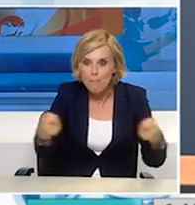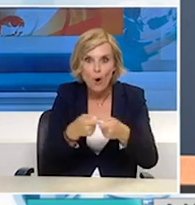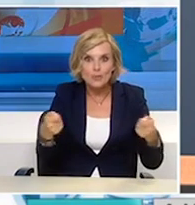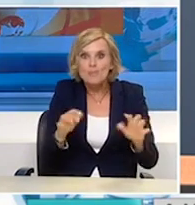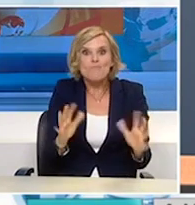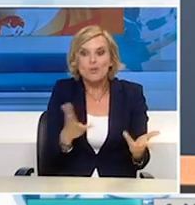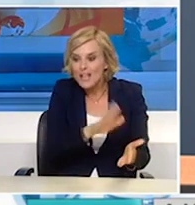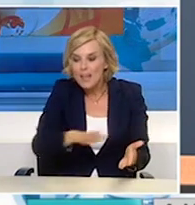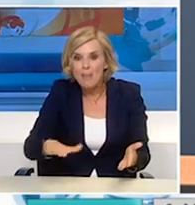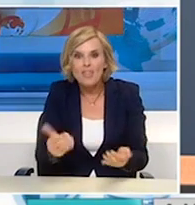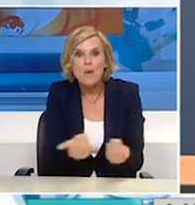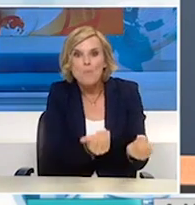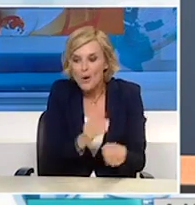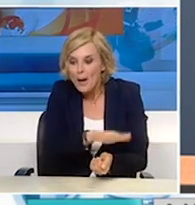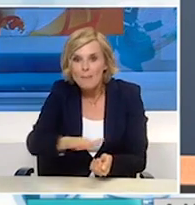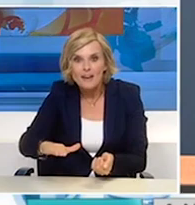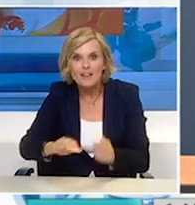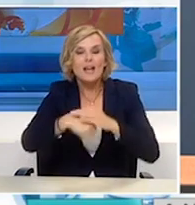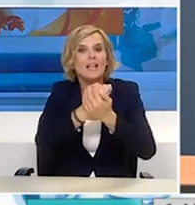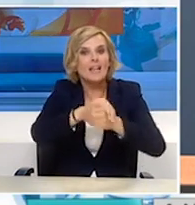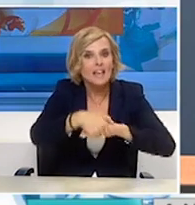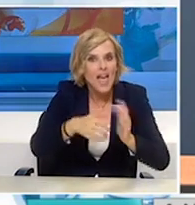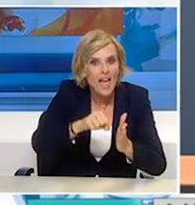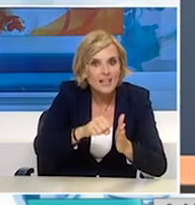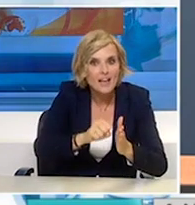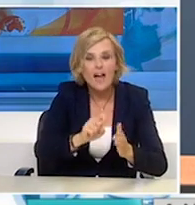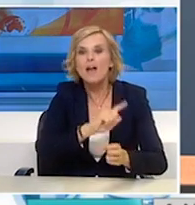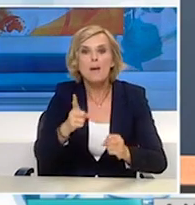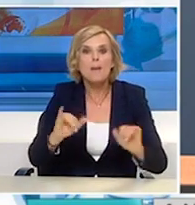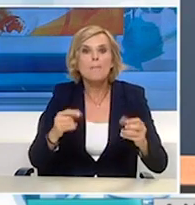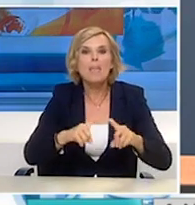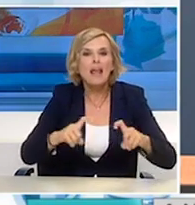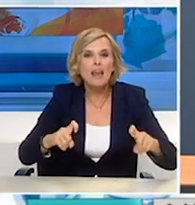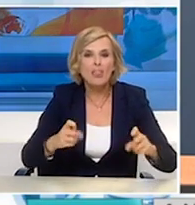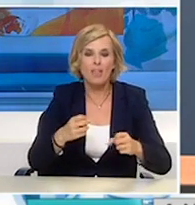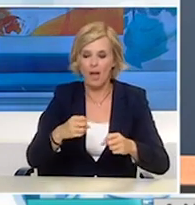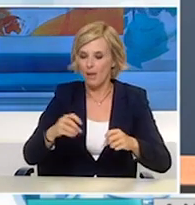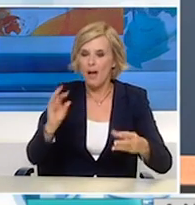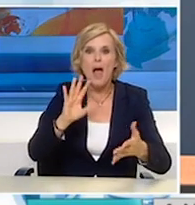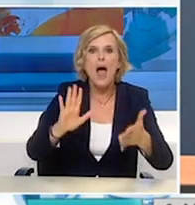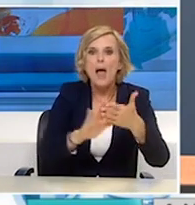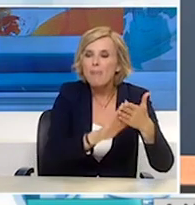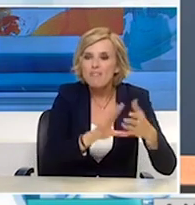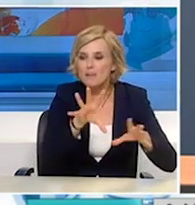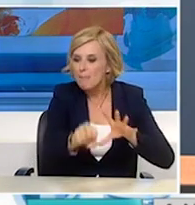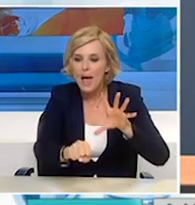εκεί υπάρχουν άλλοι κανόνες. Η υγιεινή των χεριών, το να μην φέρουν τα παιδιά παιχνίδια από το σπίτι,